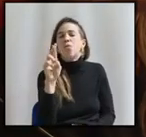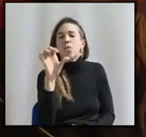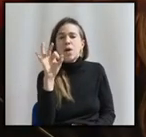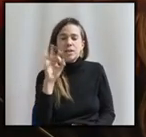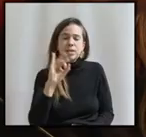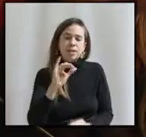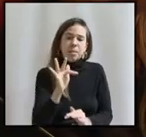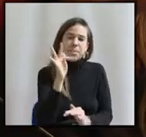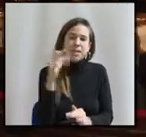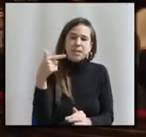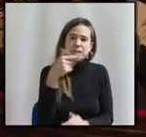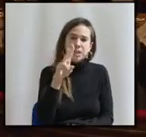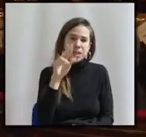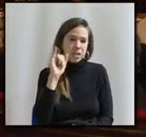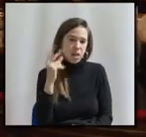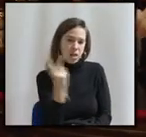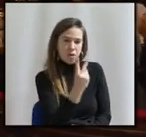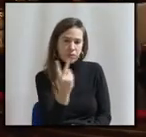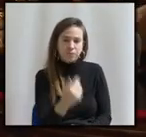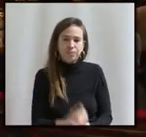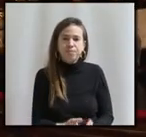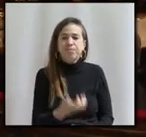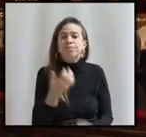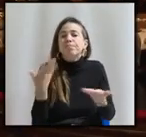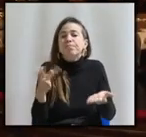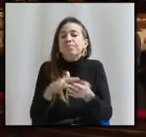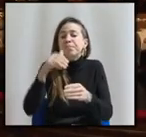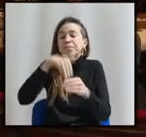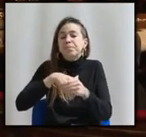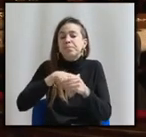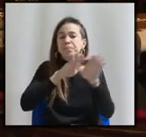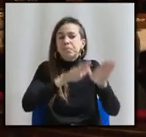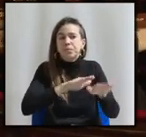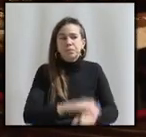vostès. Queda recollit. Si no hi ha més intervencions, passem a votació. Vots a favor?